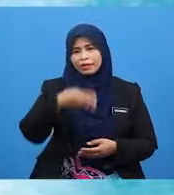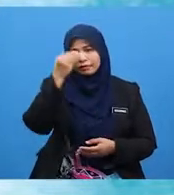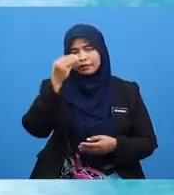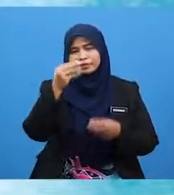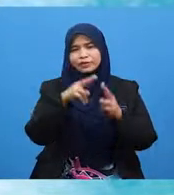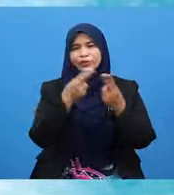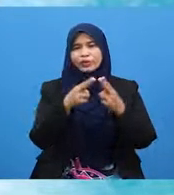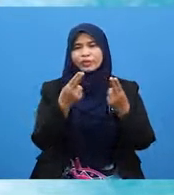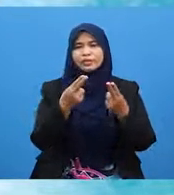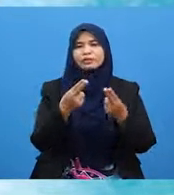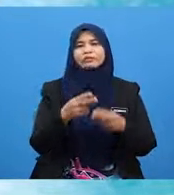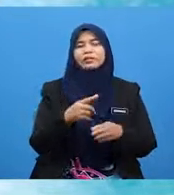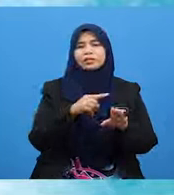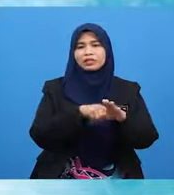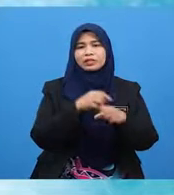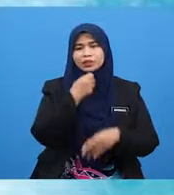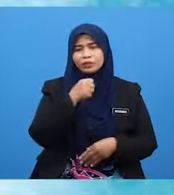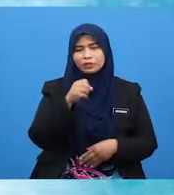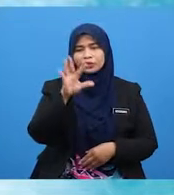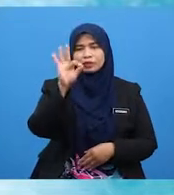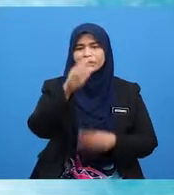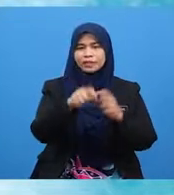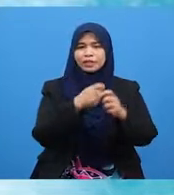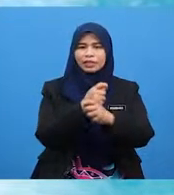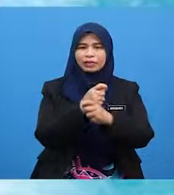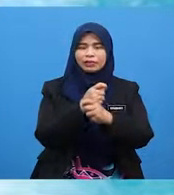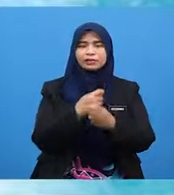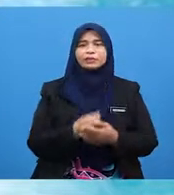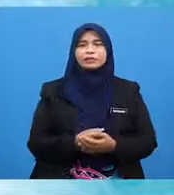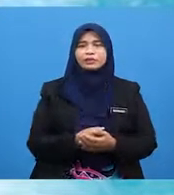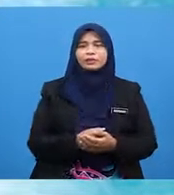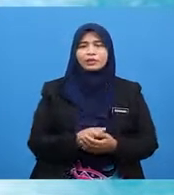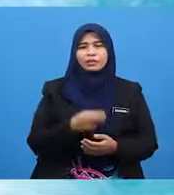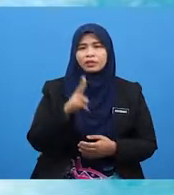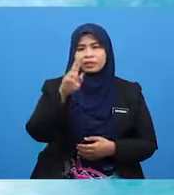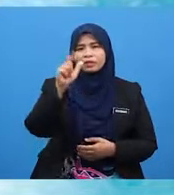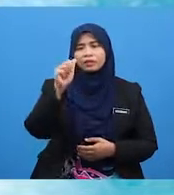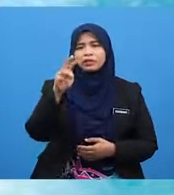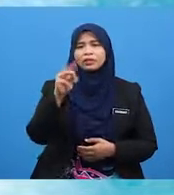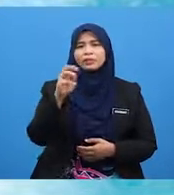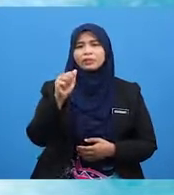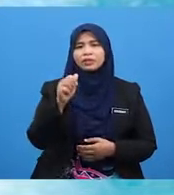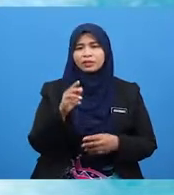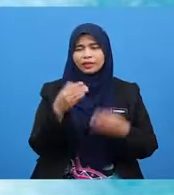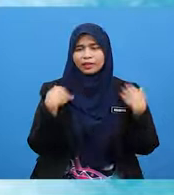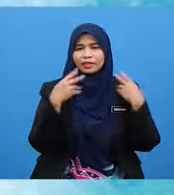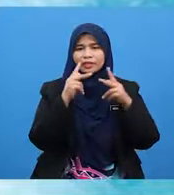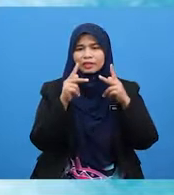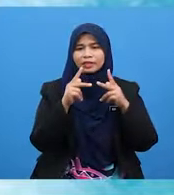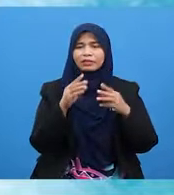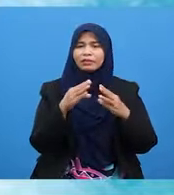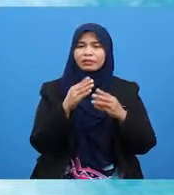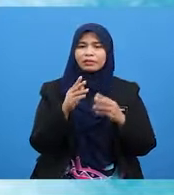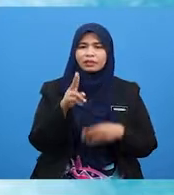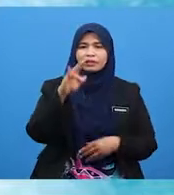berusia 9 tahun lagi. Para ulama ada mengatakan bahawa Imam Ahmad khatam